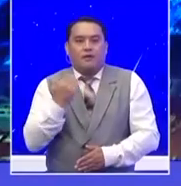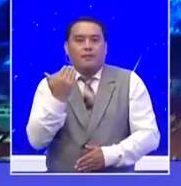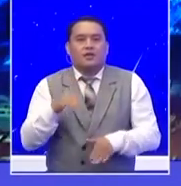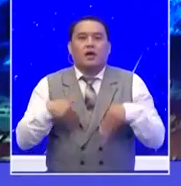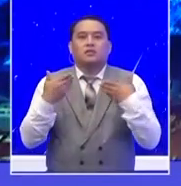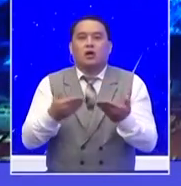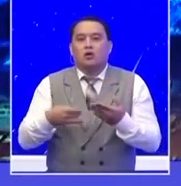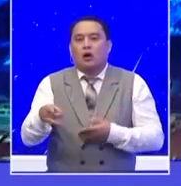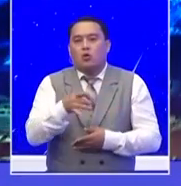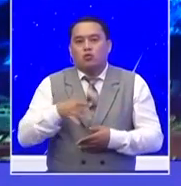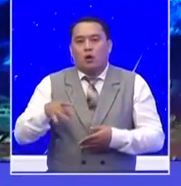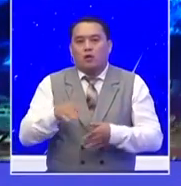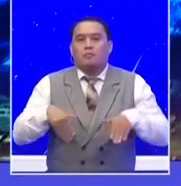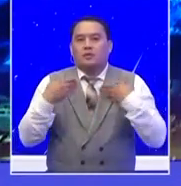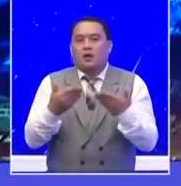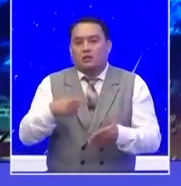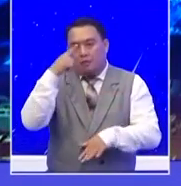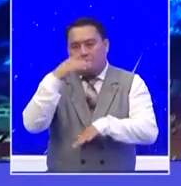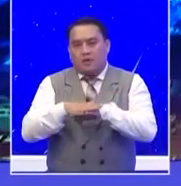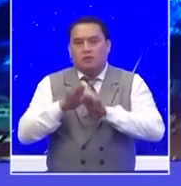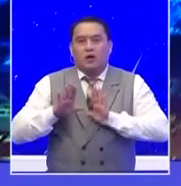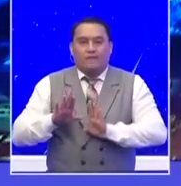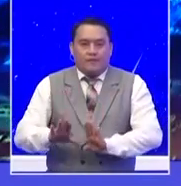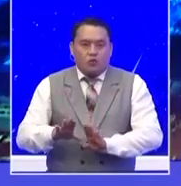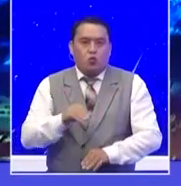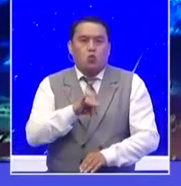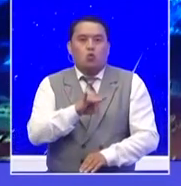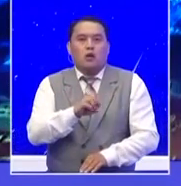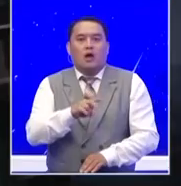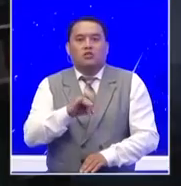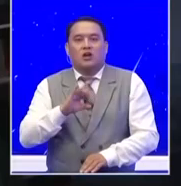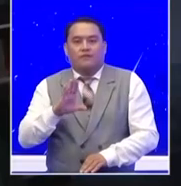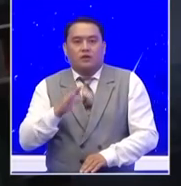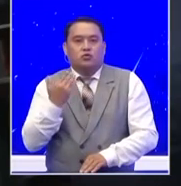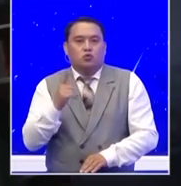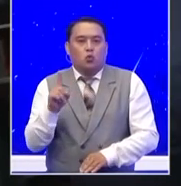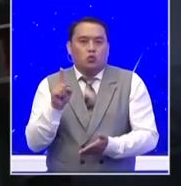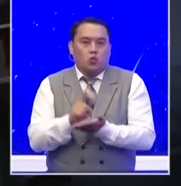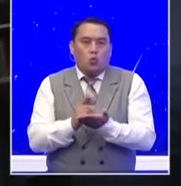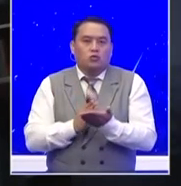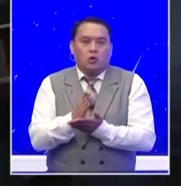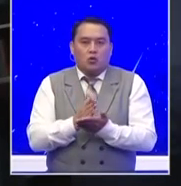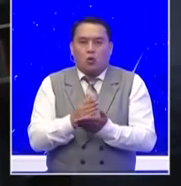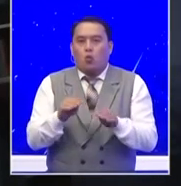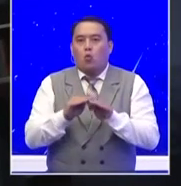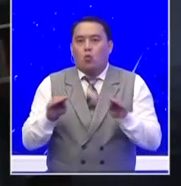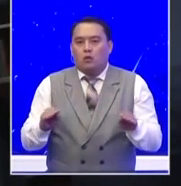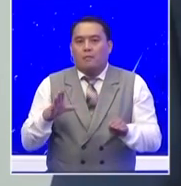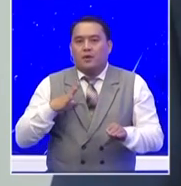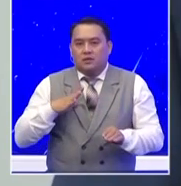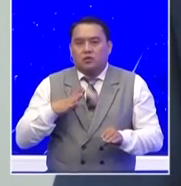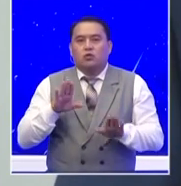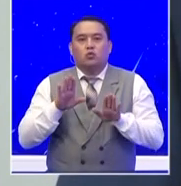Представляя руководителя района аппарату, первый заместитель акима Алматинской области Лязат Турлашев отметил, что должностное лицо такого уровня